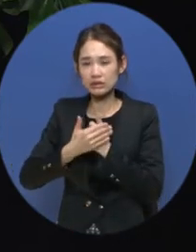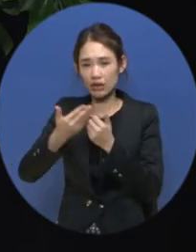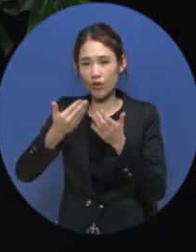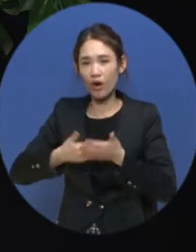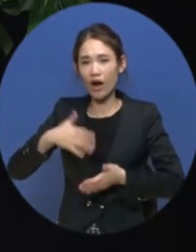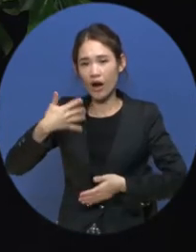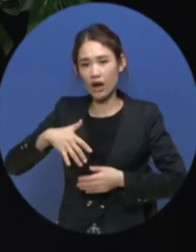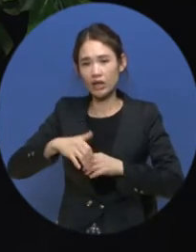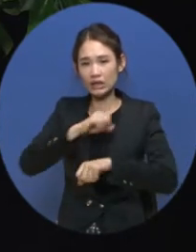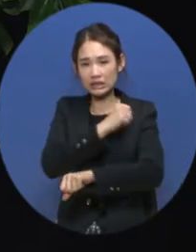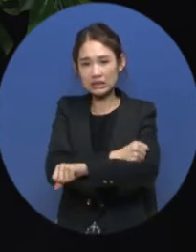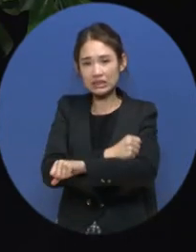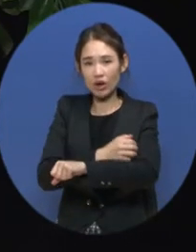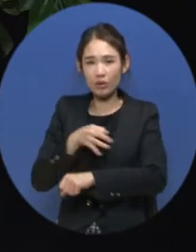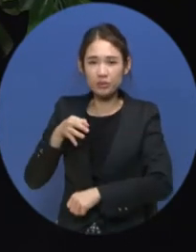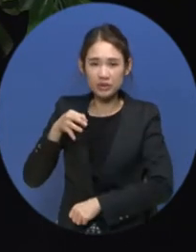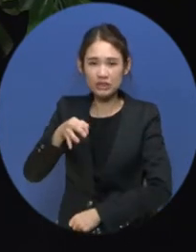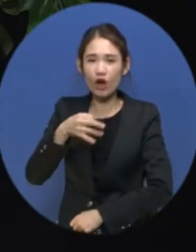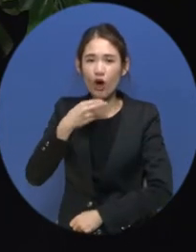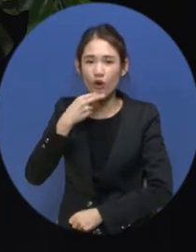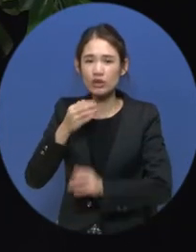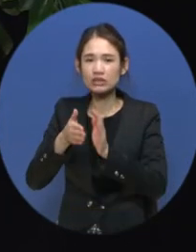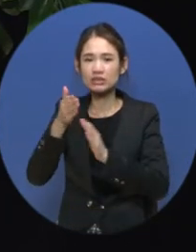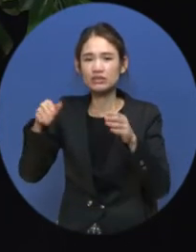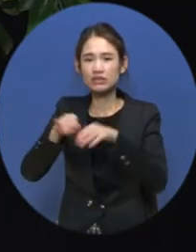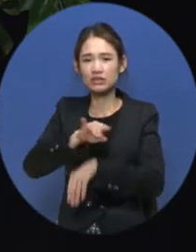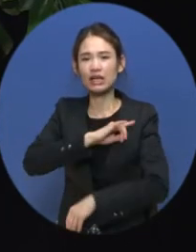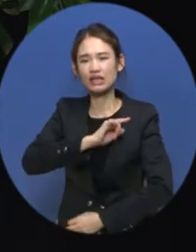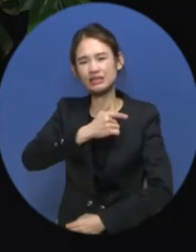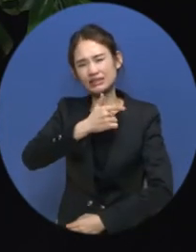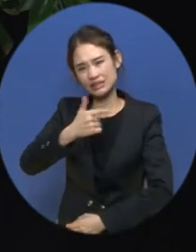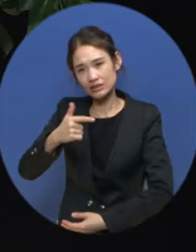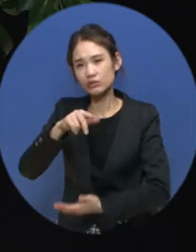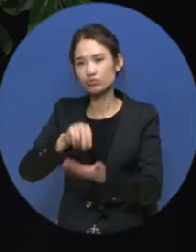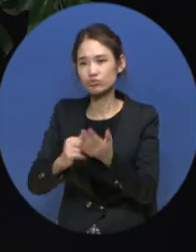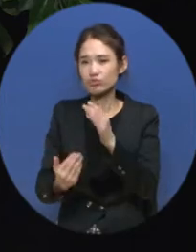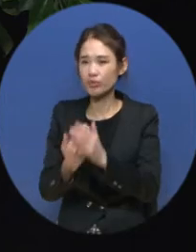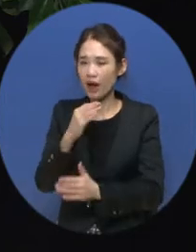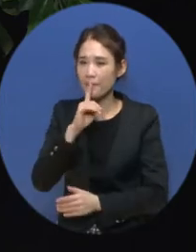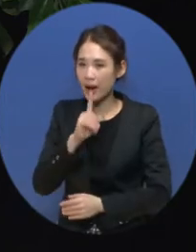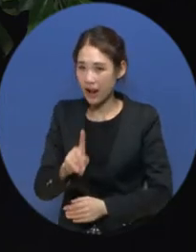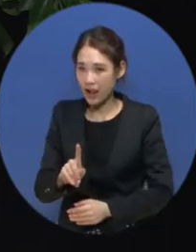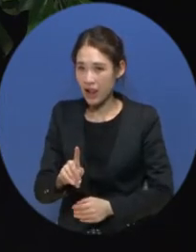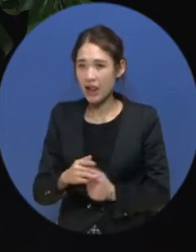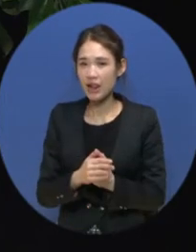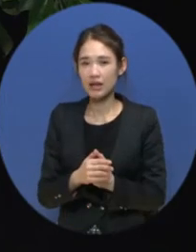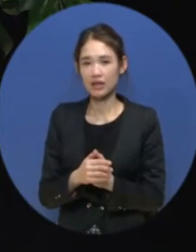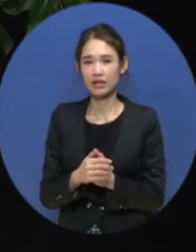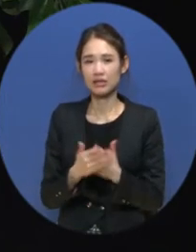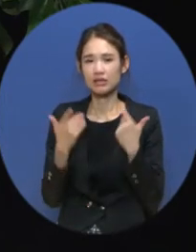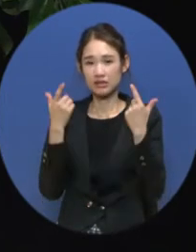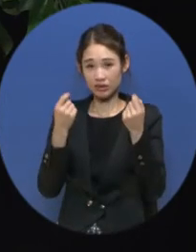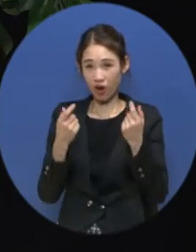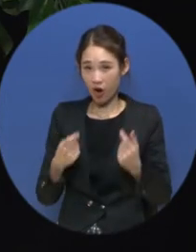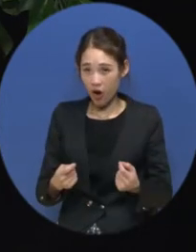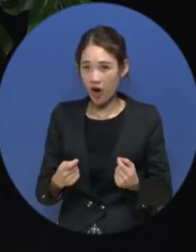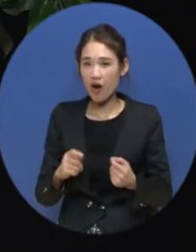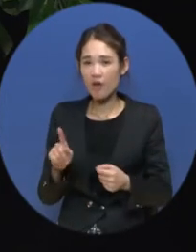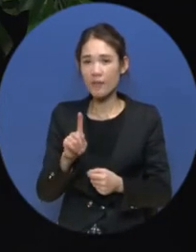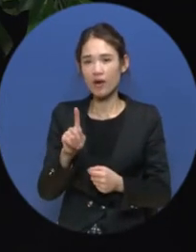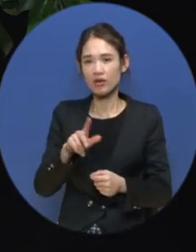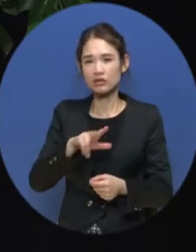시설, 인건비가 지원되지 않는 시설의 가장 큰 저희들은 문제점이라고 생각을 하거든요. 그래서 이제 그런 것들을